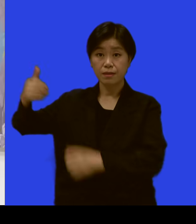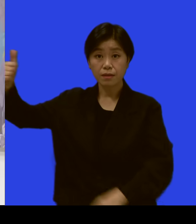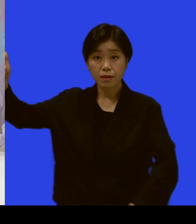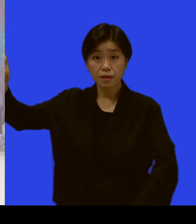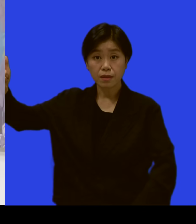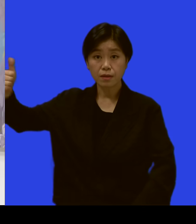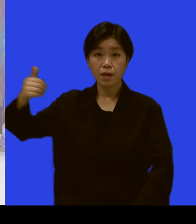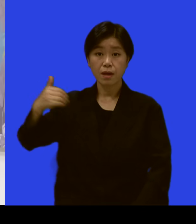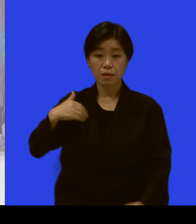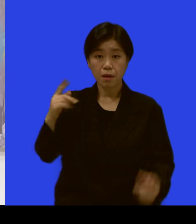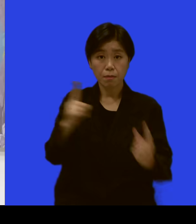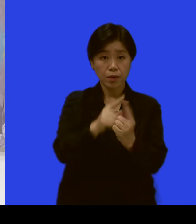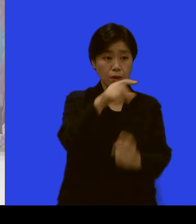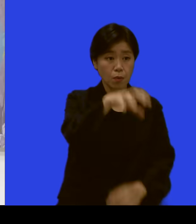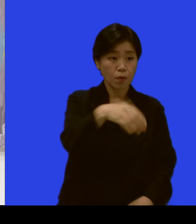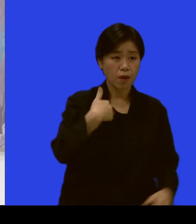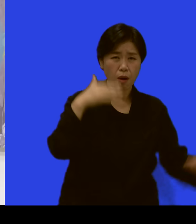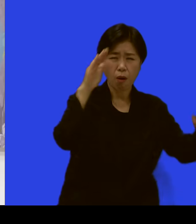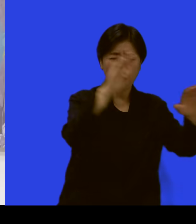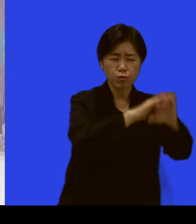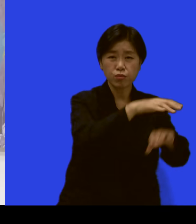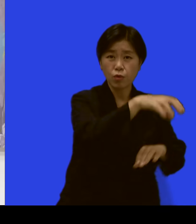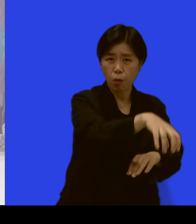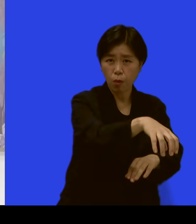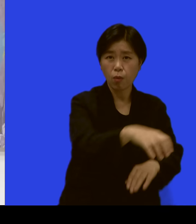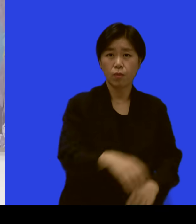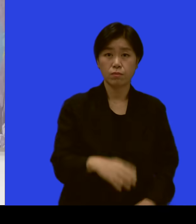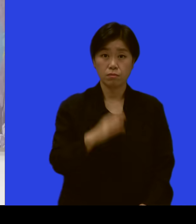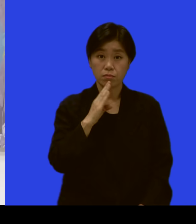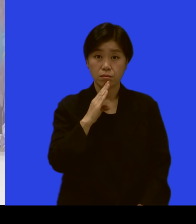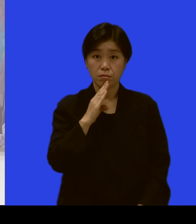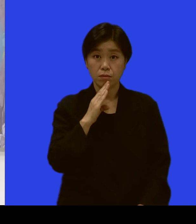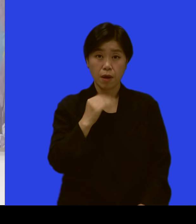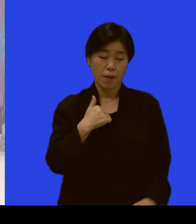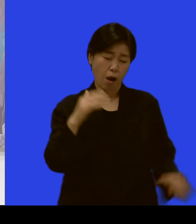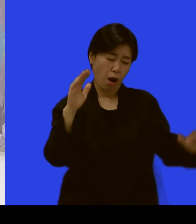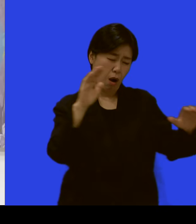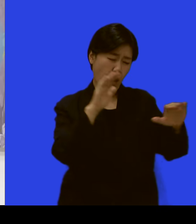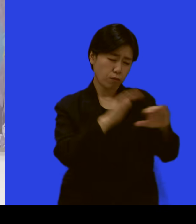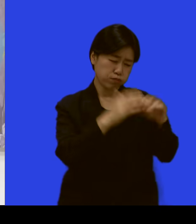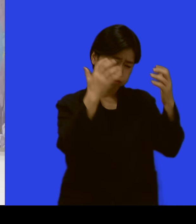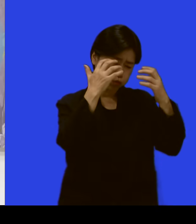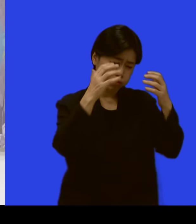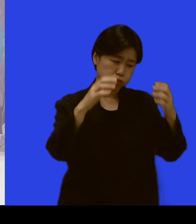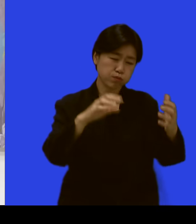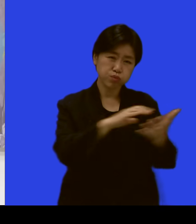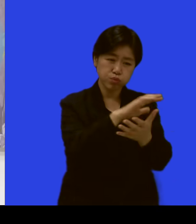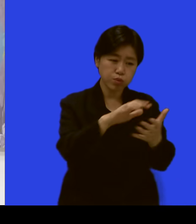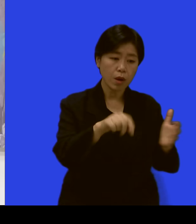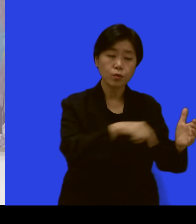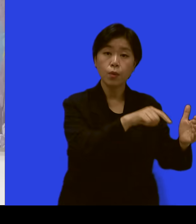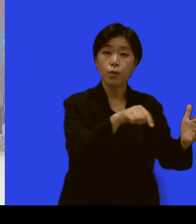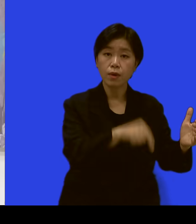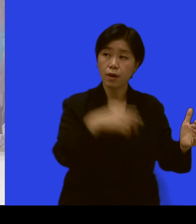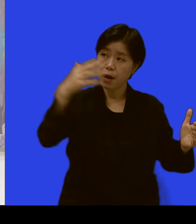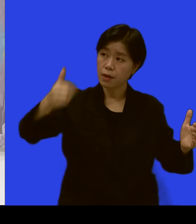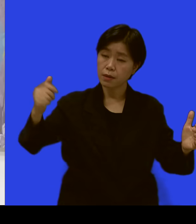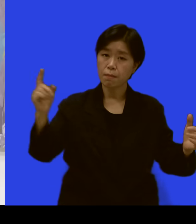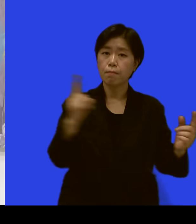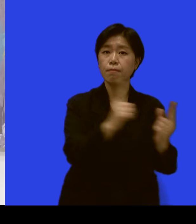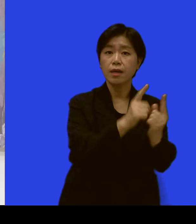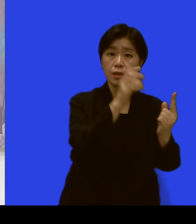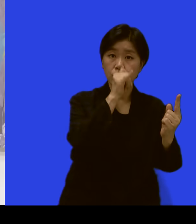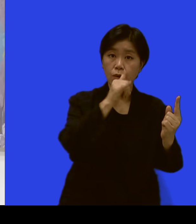속에서 건지셨잖아요. 예. 예, 저는 어둠 속에서 빛이신 하나님을 만났고 예. 지금 내 안에 빛이 있다면 제가 있어야 될